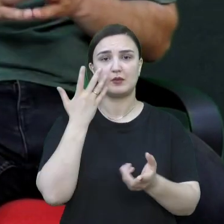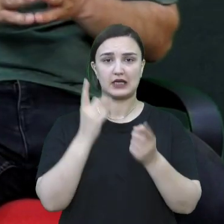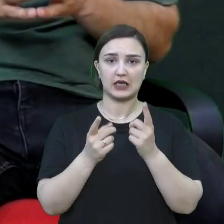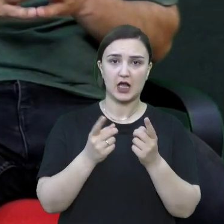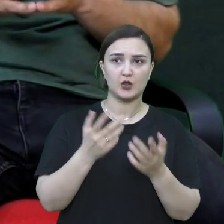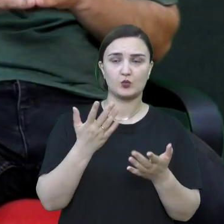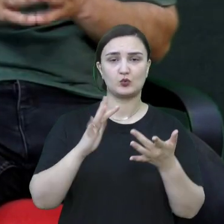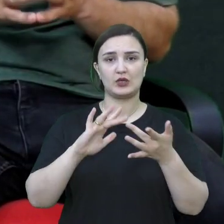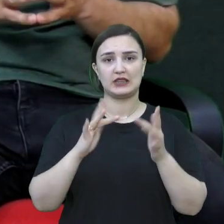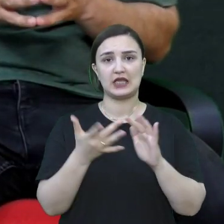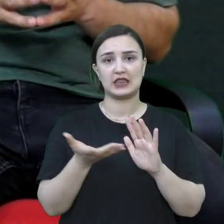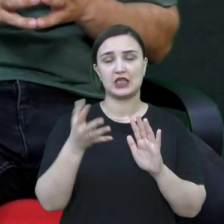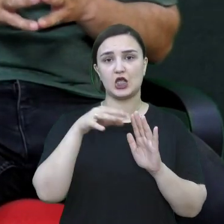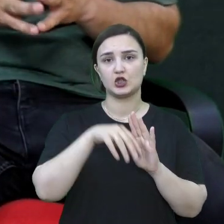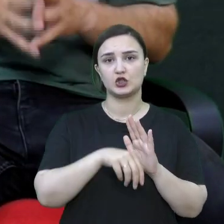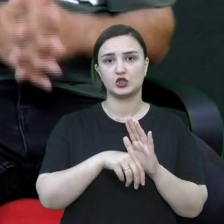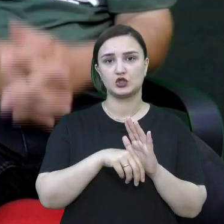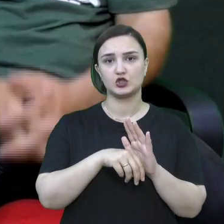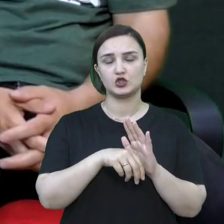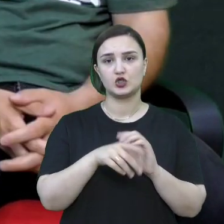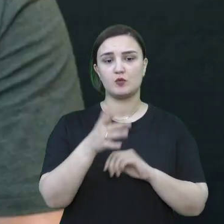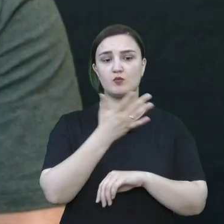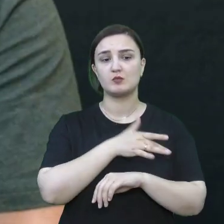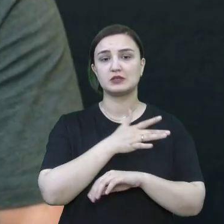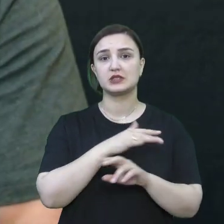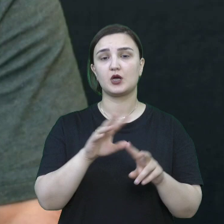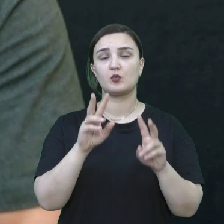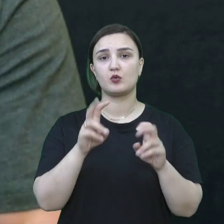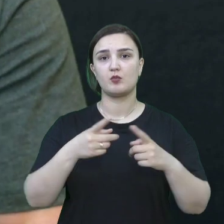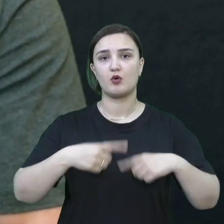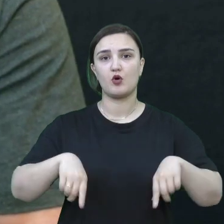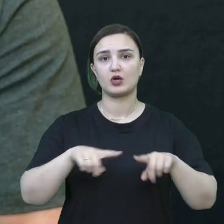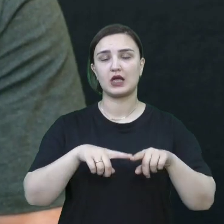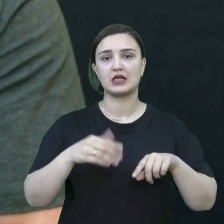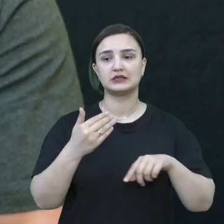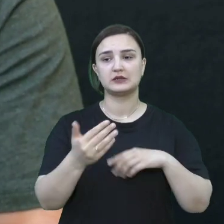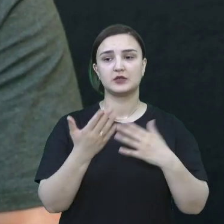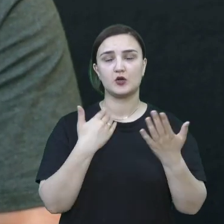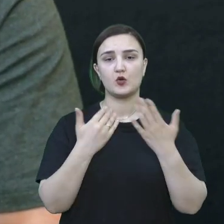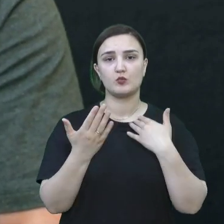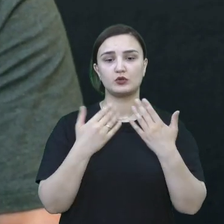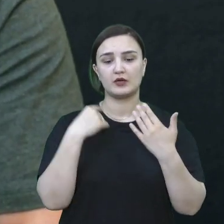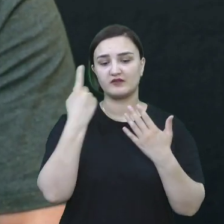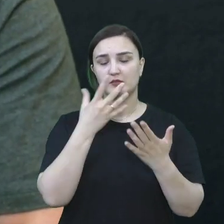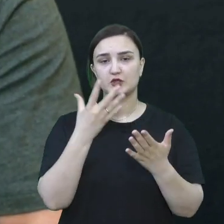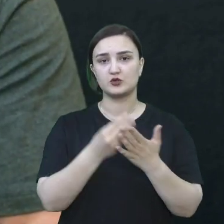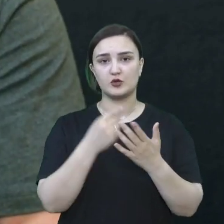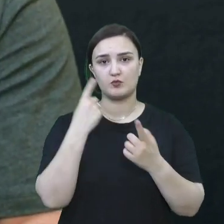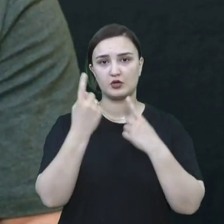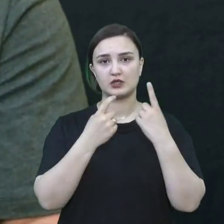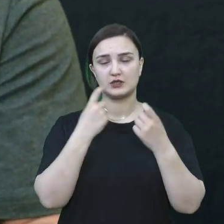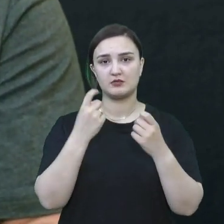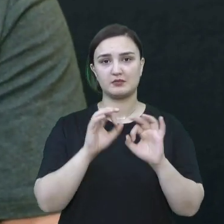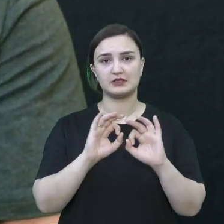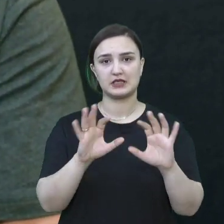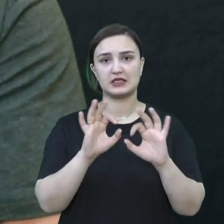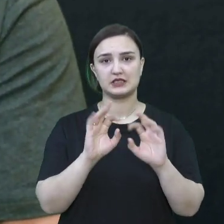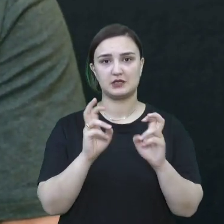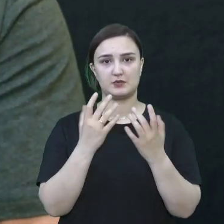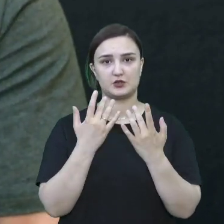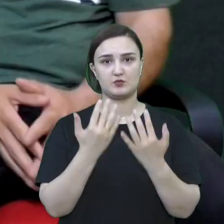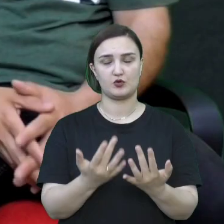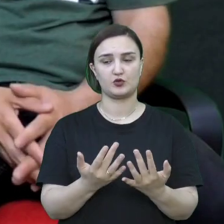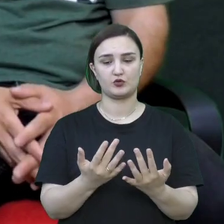თუ ინტერნეტ სივრცეში მიღებული მომსახურება, ორგანიზაციებთან კომუნიკაცია პერსონალური მონაცემების გაზიარებას